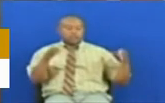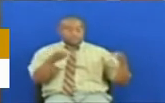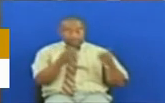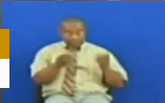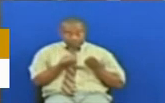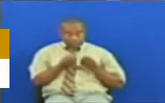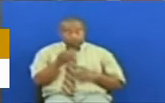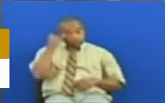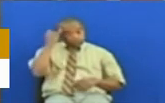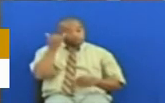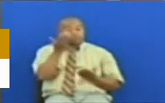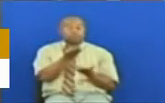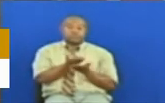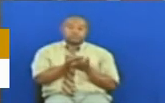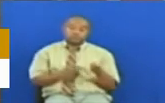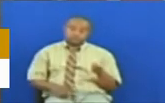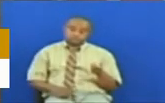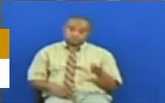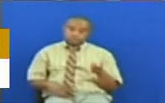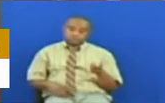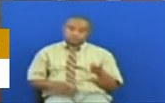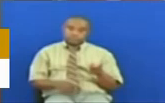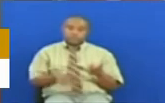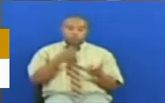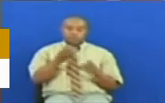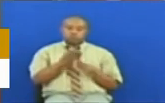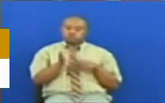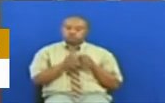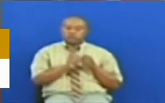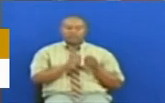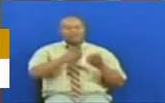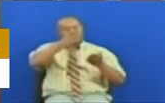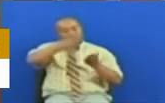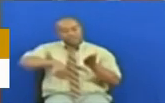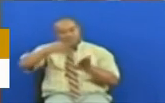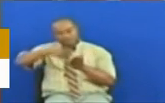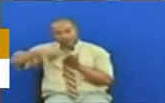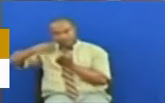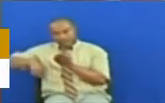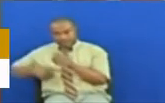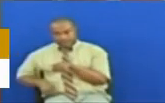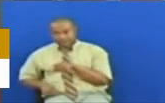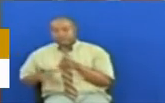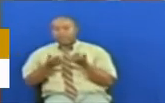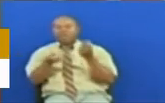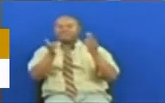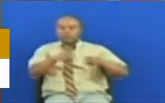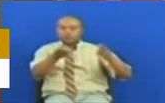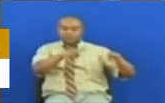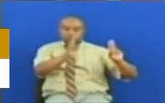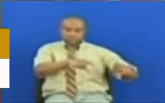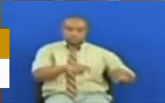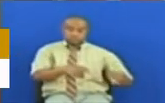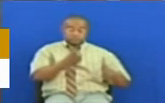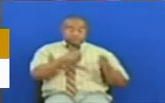wao ambao kwamba kunatokana na fine ambazo zimeelezwa na penalties ambazo zimetajwa kule katika kifungu